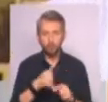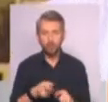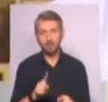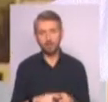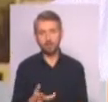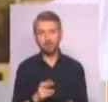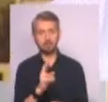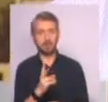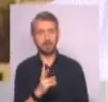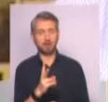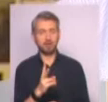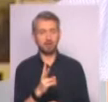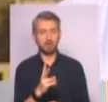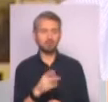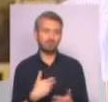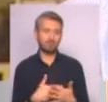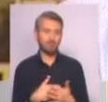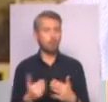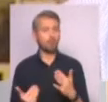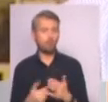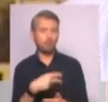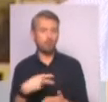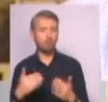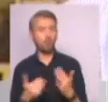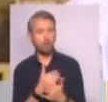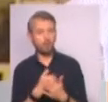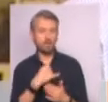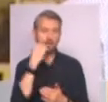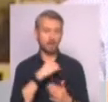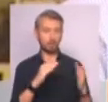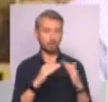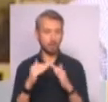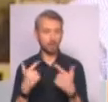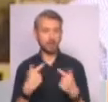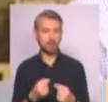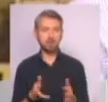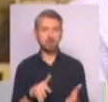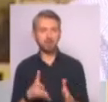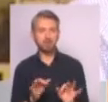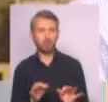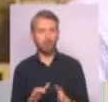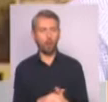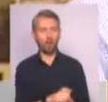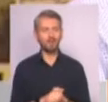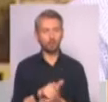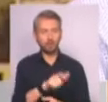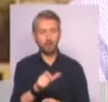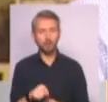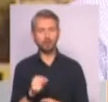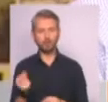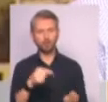як і умовно нові будинки, так і старі будинки, де більш-менш організовані люди, вони один